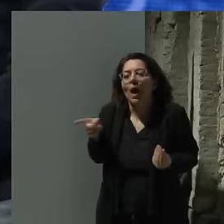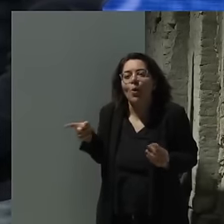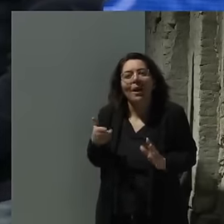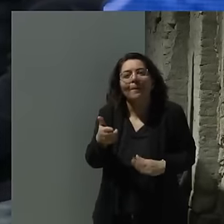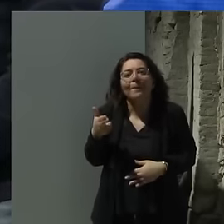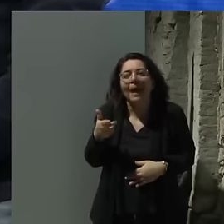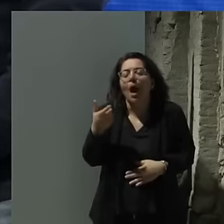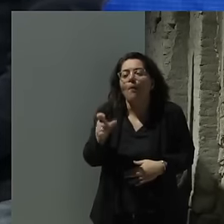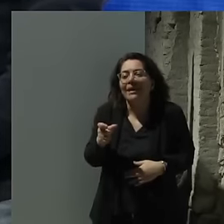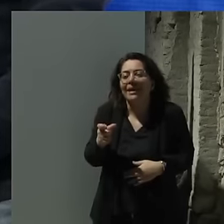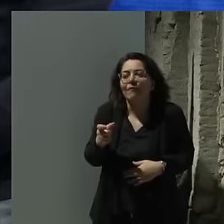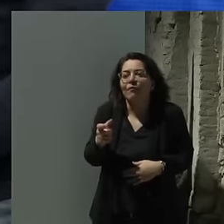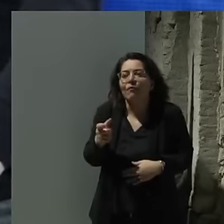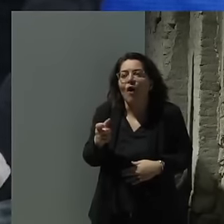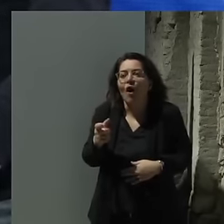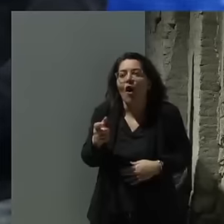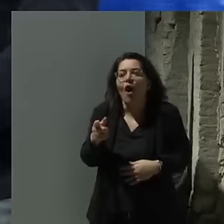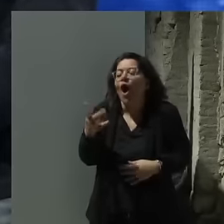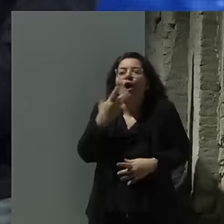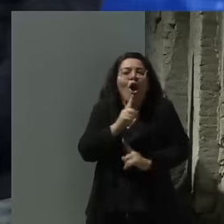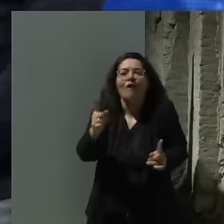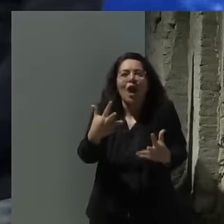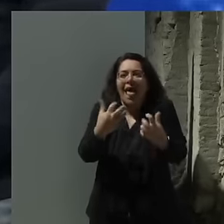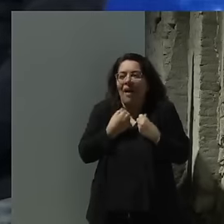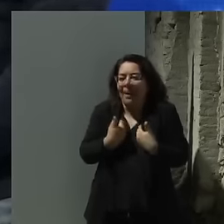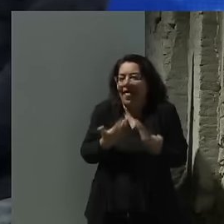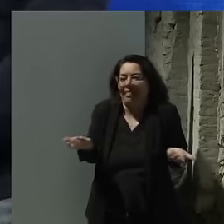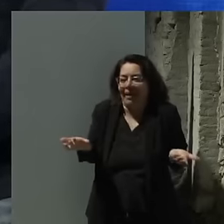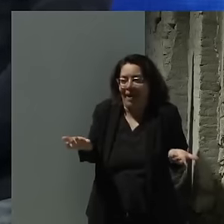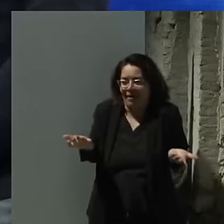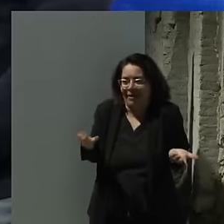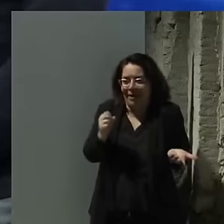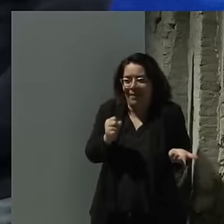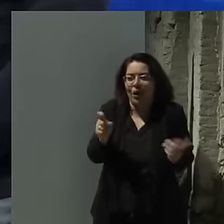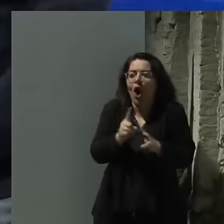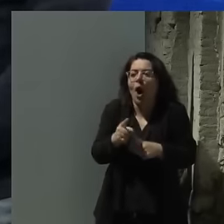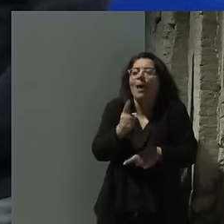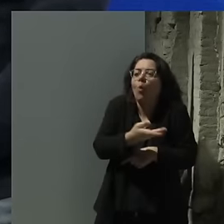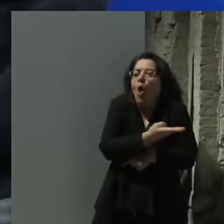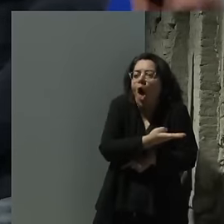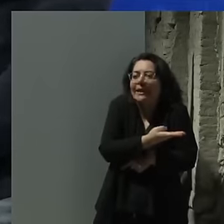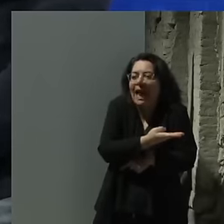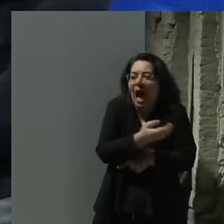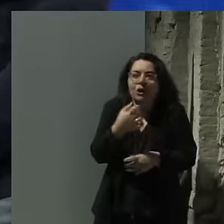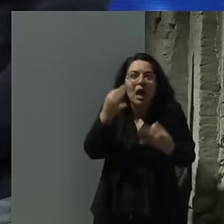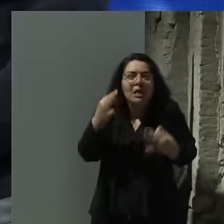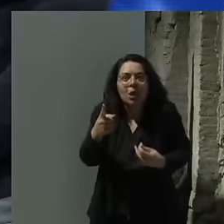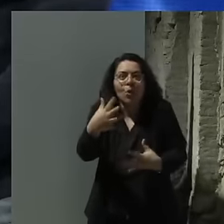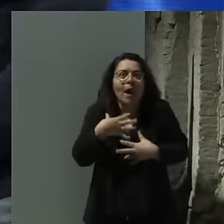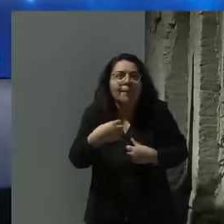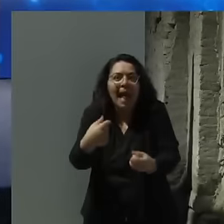non voleva farsi prendere vivo. Cioè lui non voleva andare in galera, non voleva farsi torturare come è successo a Gulotta, non voleva pagarla fino in fondo quello che